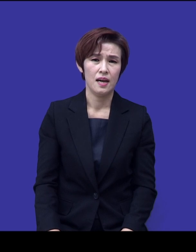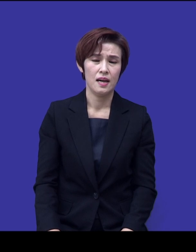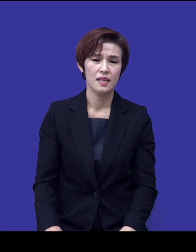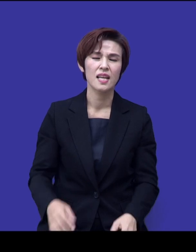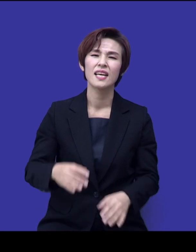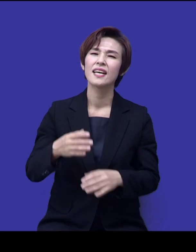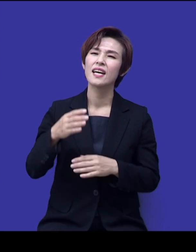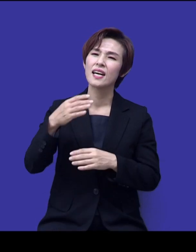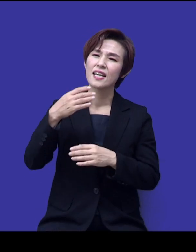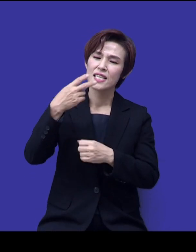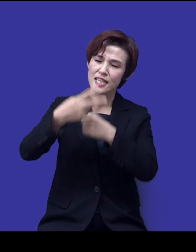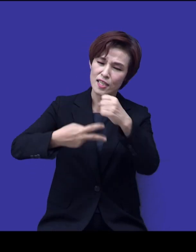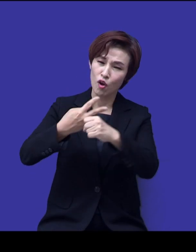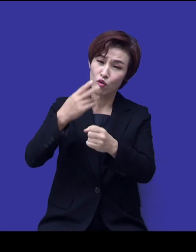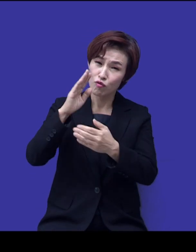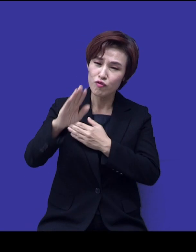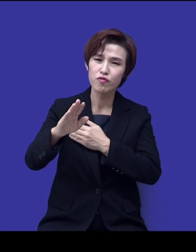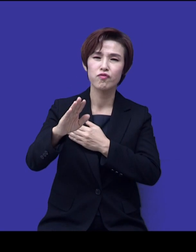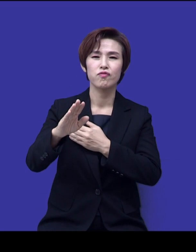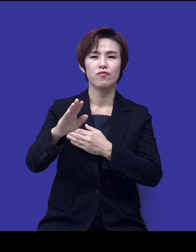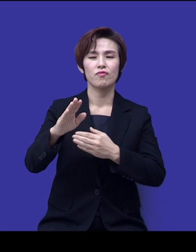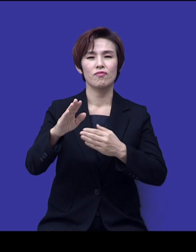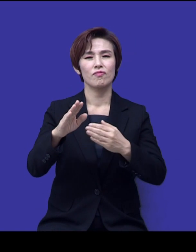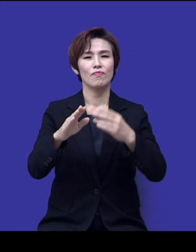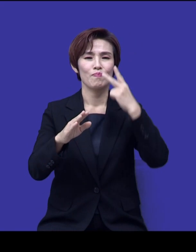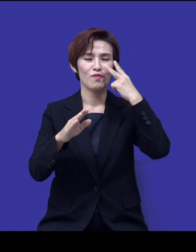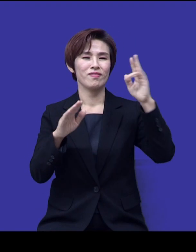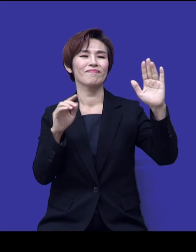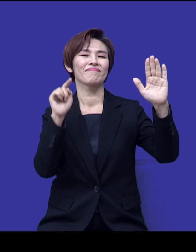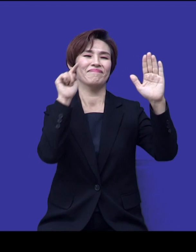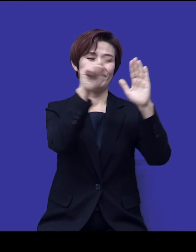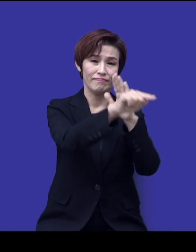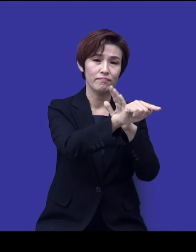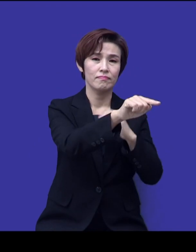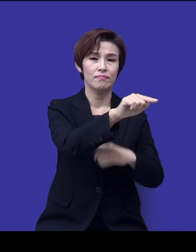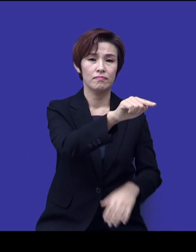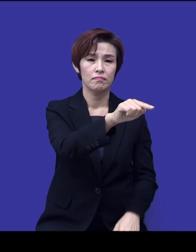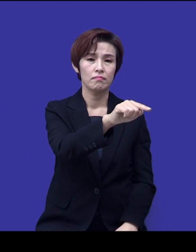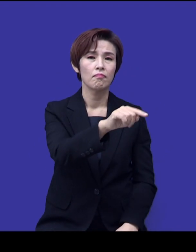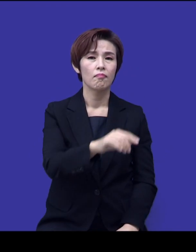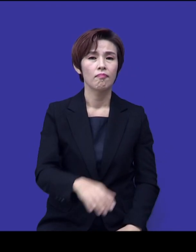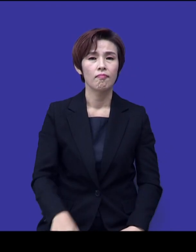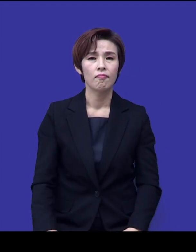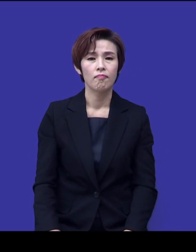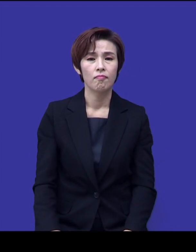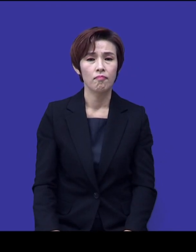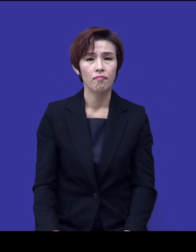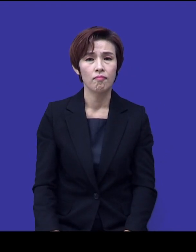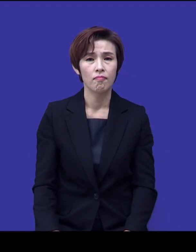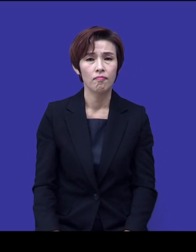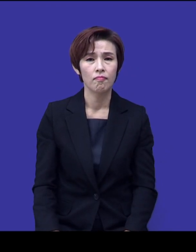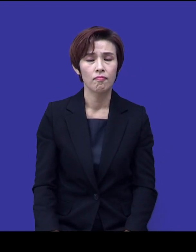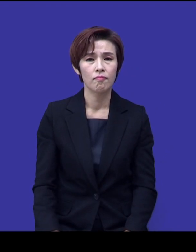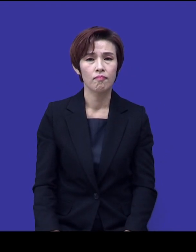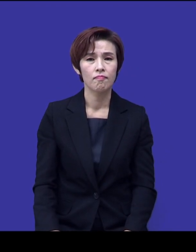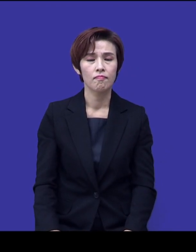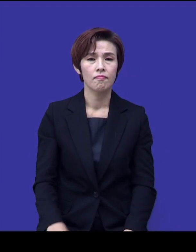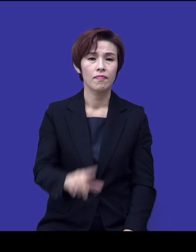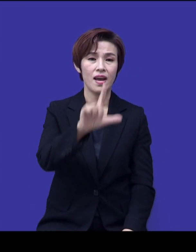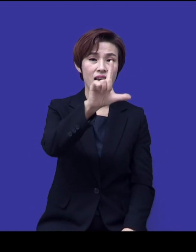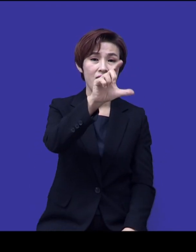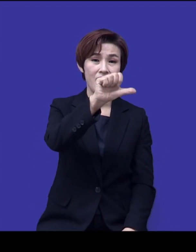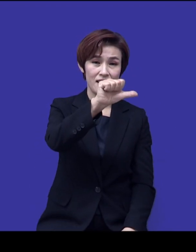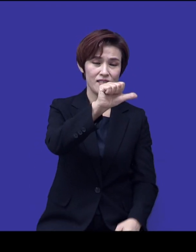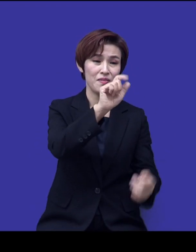뒤에 이제 어떻게 사나 보려고 갔던 거거든요. 예. 잘 다녔어요. 예. 집은 시카고였지만 LA에서